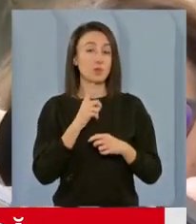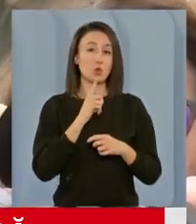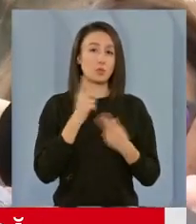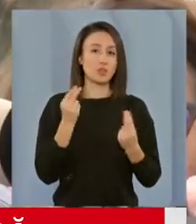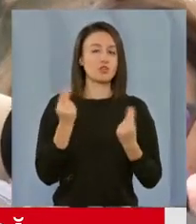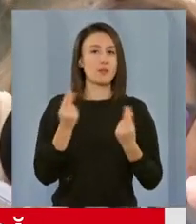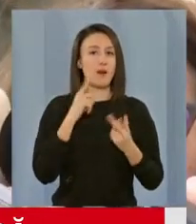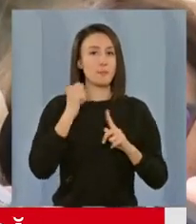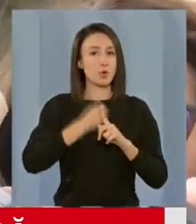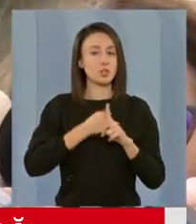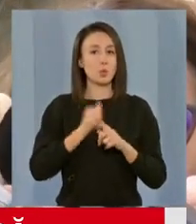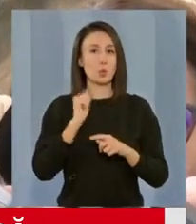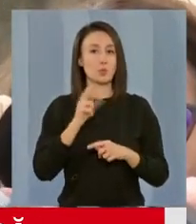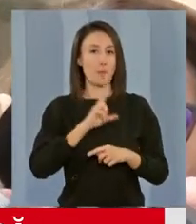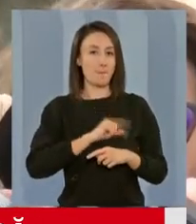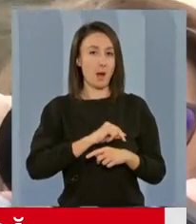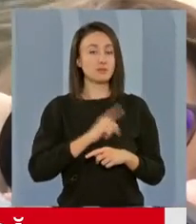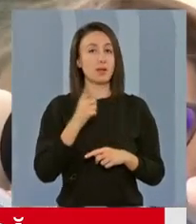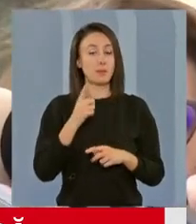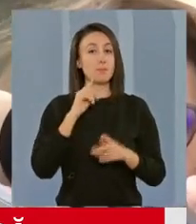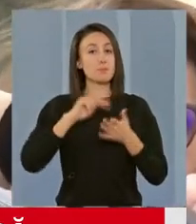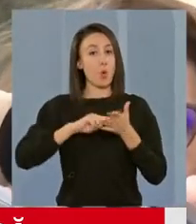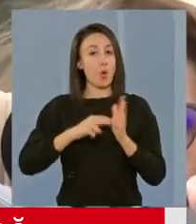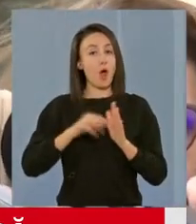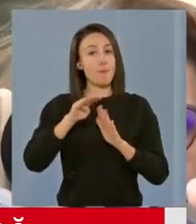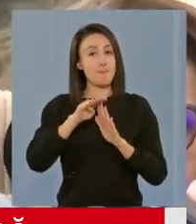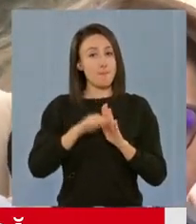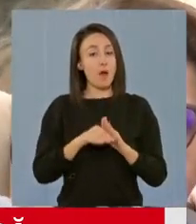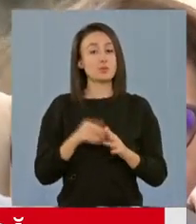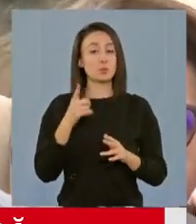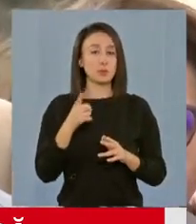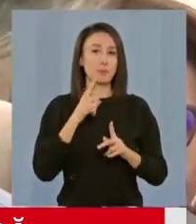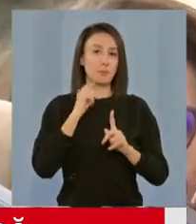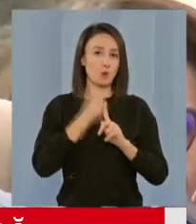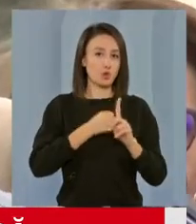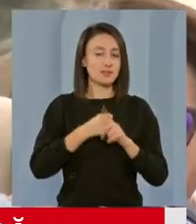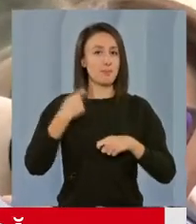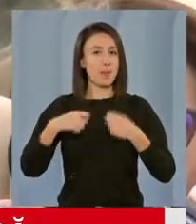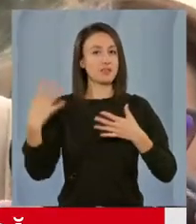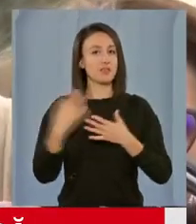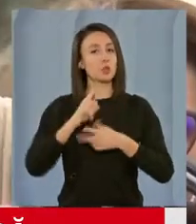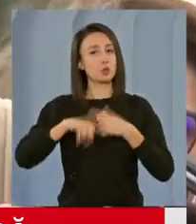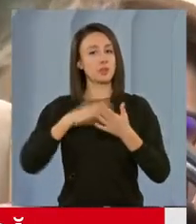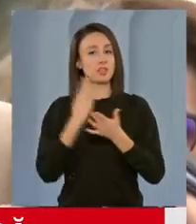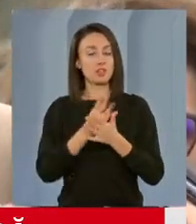de pichetări. Pe data de 11 martie e programat un meeting Piața Victoriei, după care se ia decizia